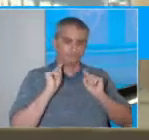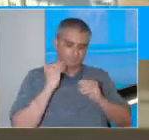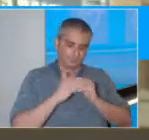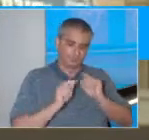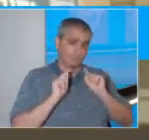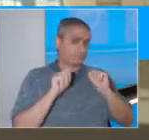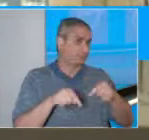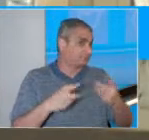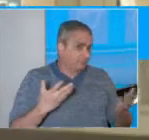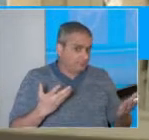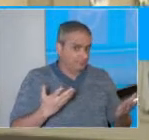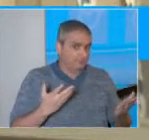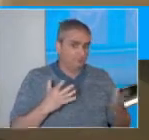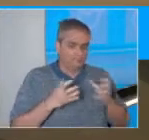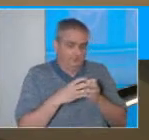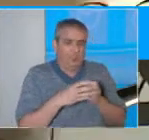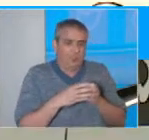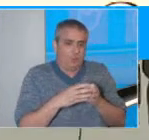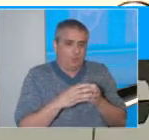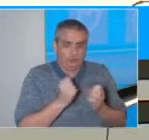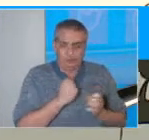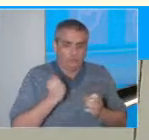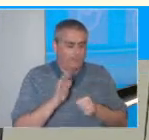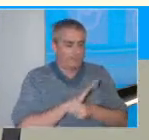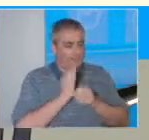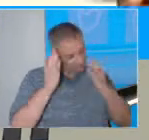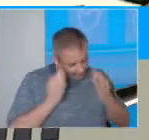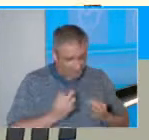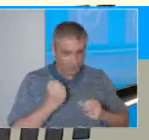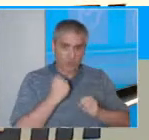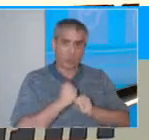של דבר לגוש ימין